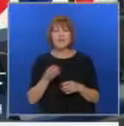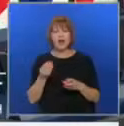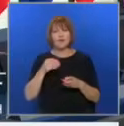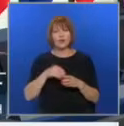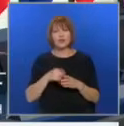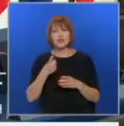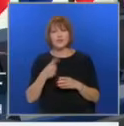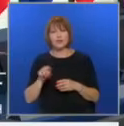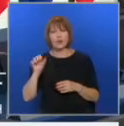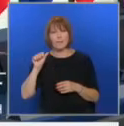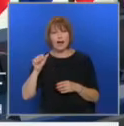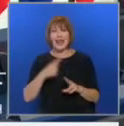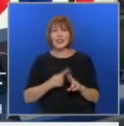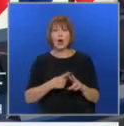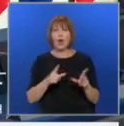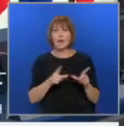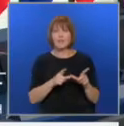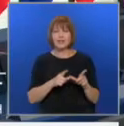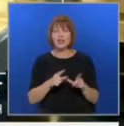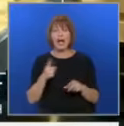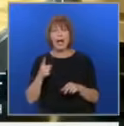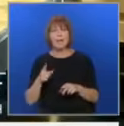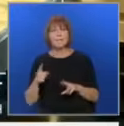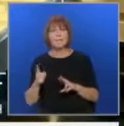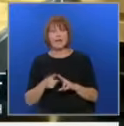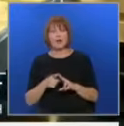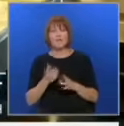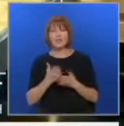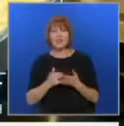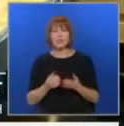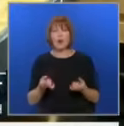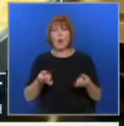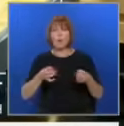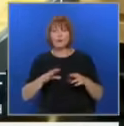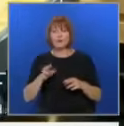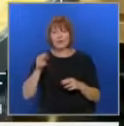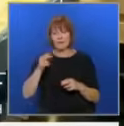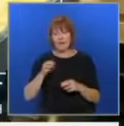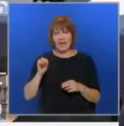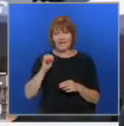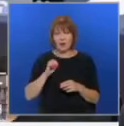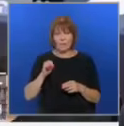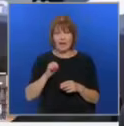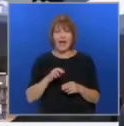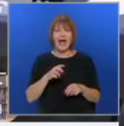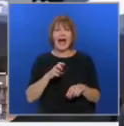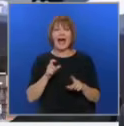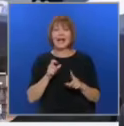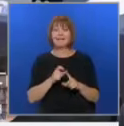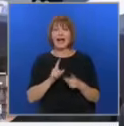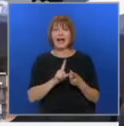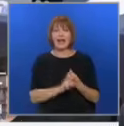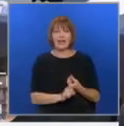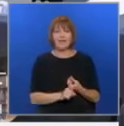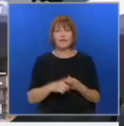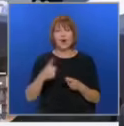политически групи. Никола Минчев и Христо Петров станаха част от Обнови Европа, а Радан Кънев от ЕНП. Тримата евродепутати